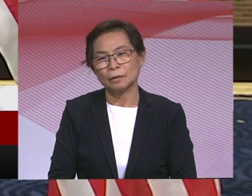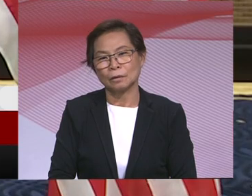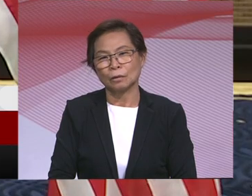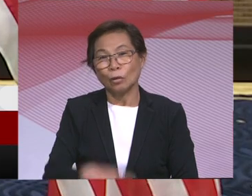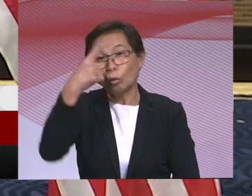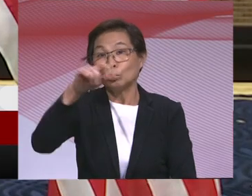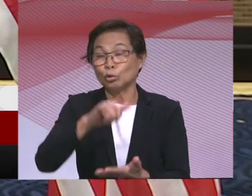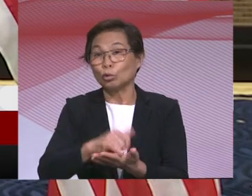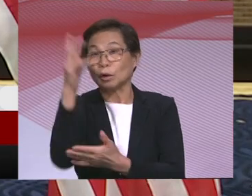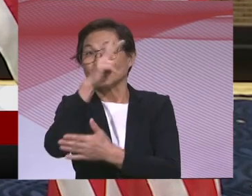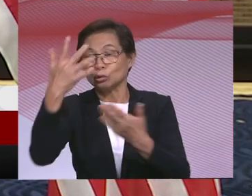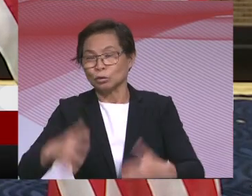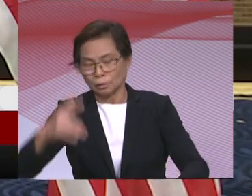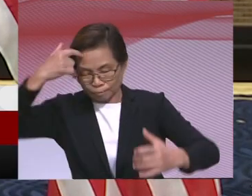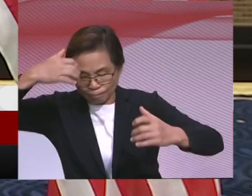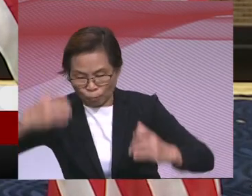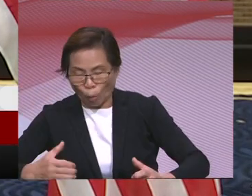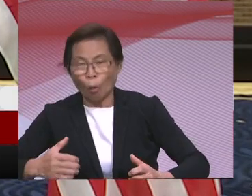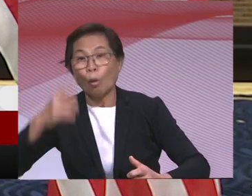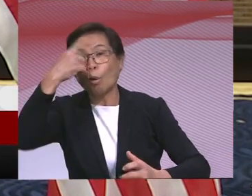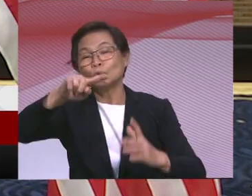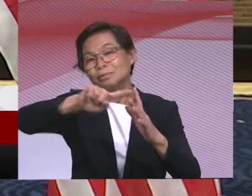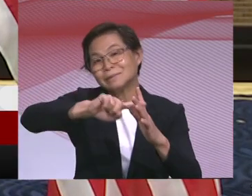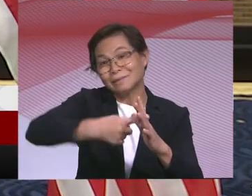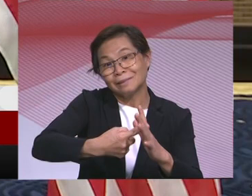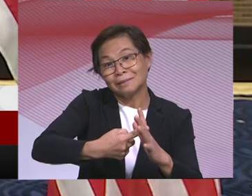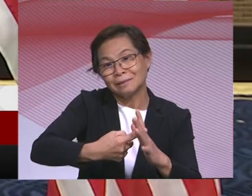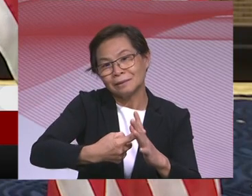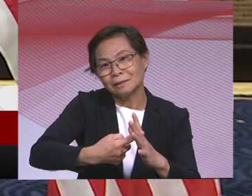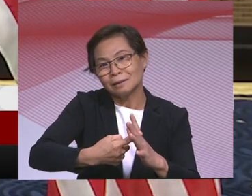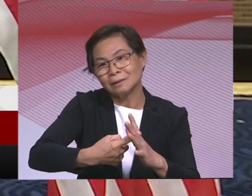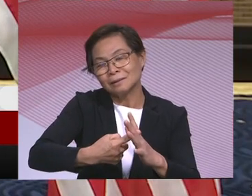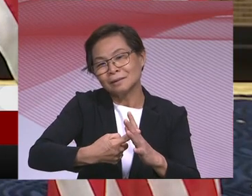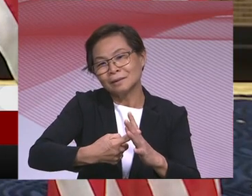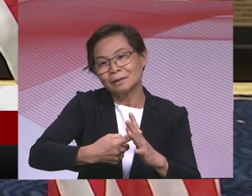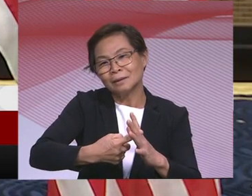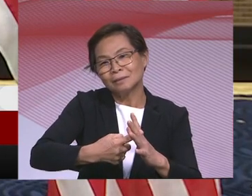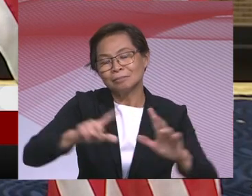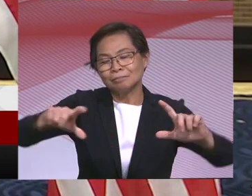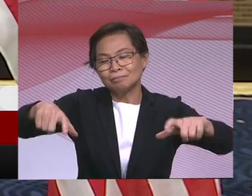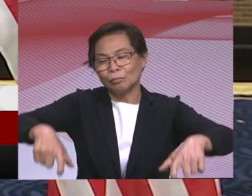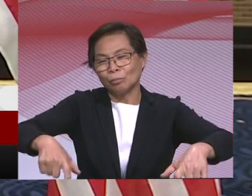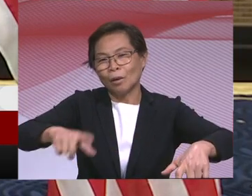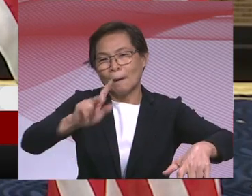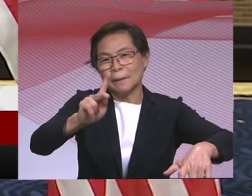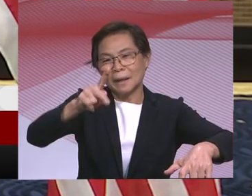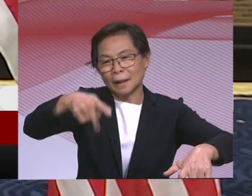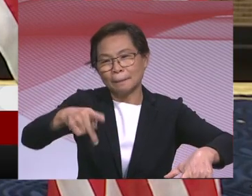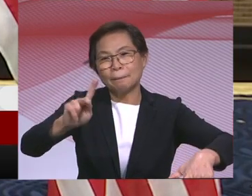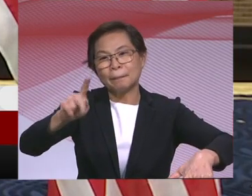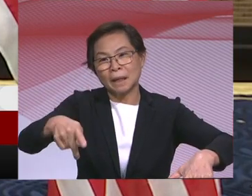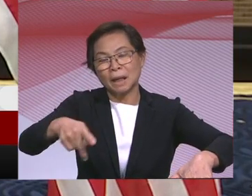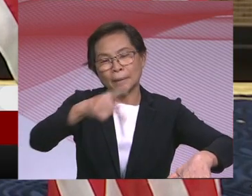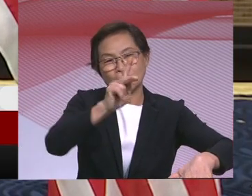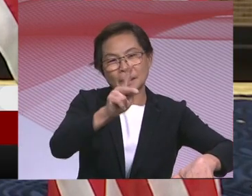Hai Nah untuk itu kerajaan telah memutuskan untuk melaksanakan perintah kawalan pergerakan phkp